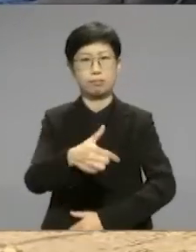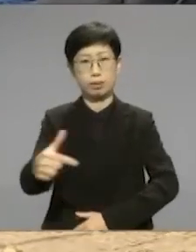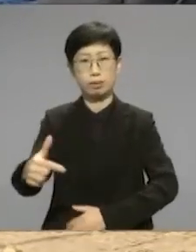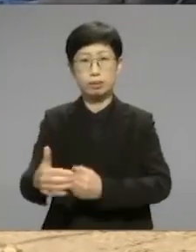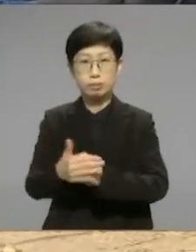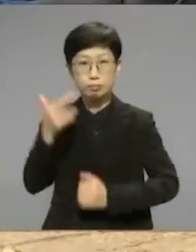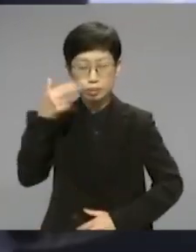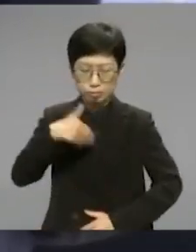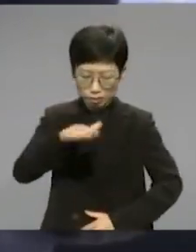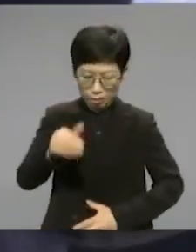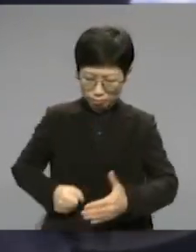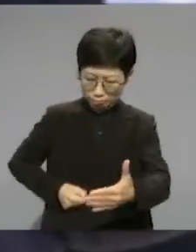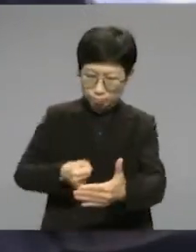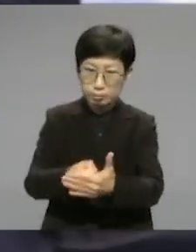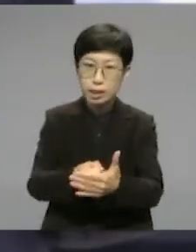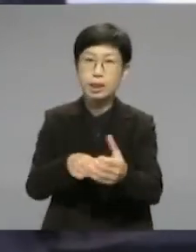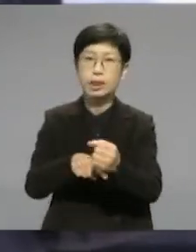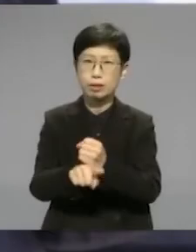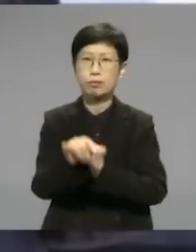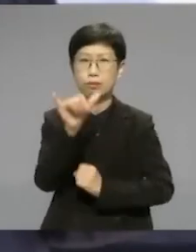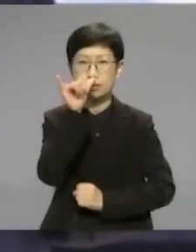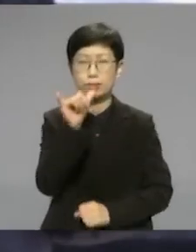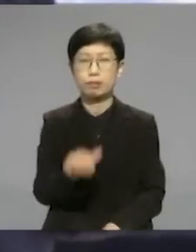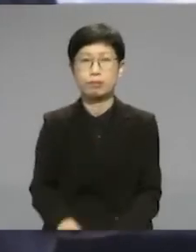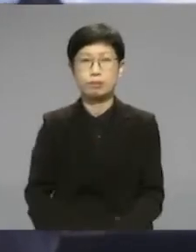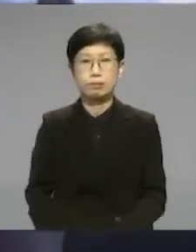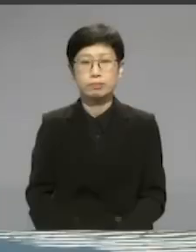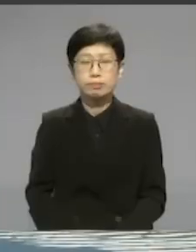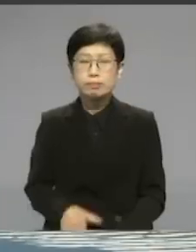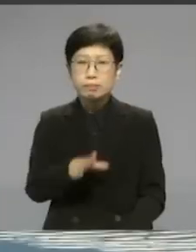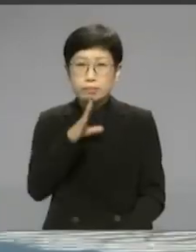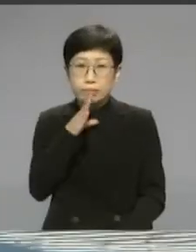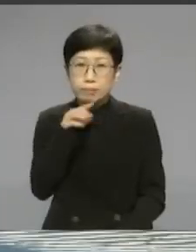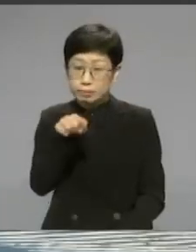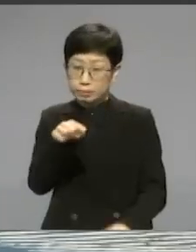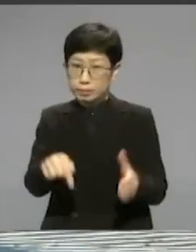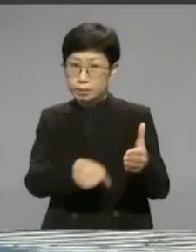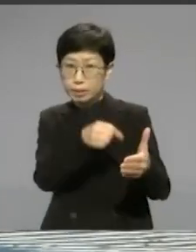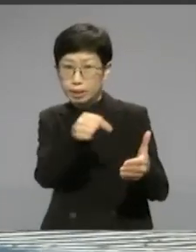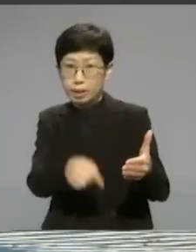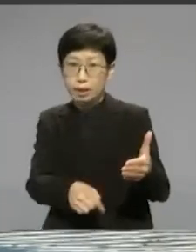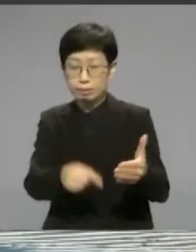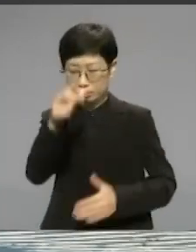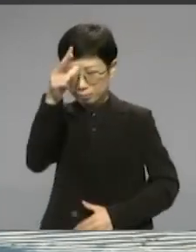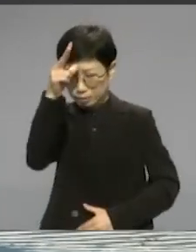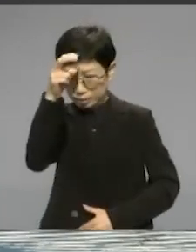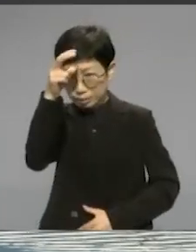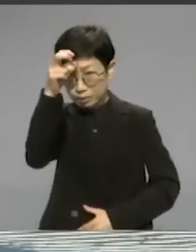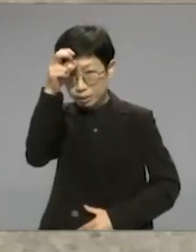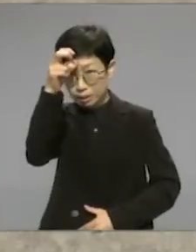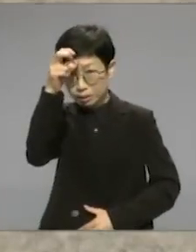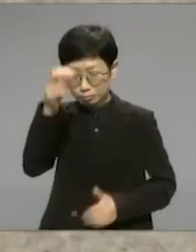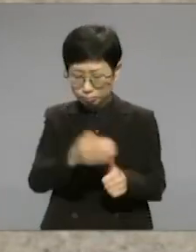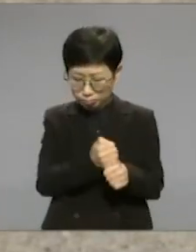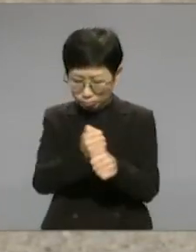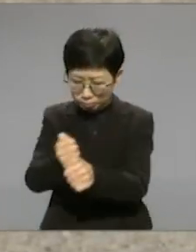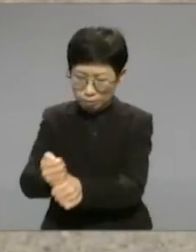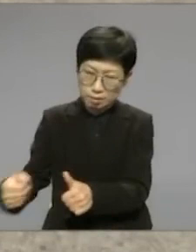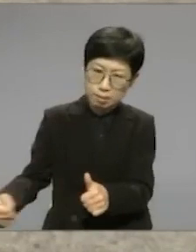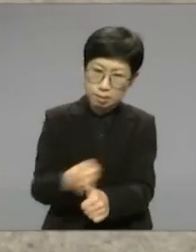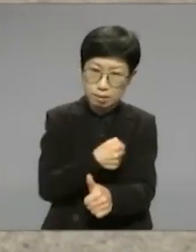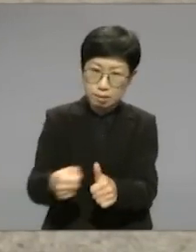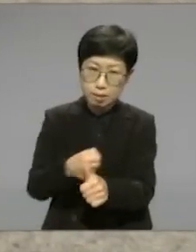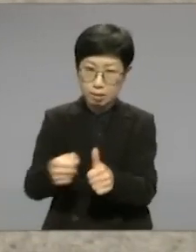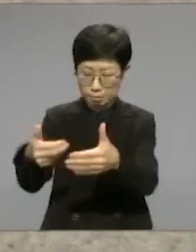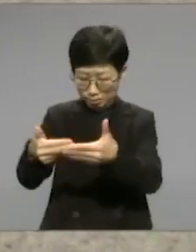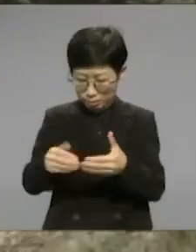미국으로 떠미는 가장 큰 이유 가운데 하나입니다. 실제로 이들 가운데는 경찰 같은 정부 요원에 붙들려 신체적 폭행을 당한